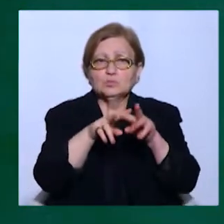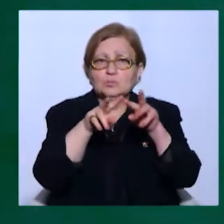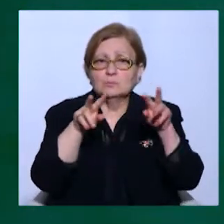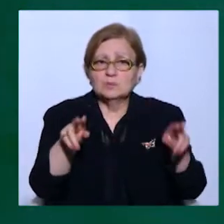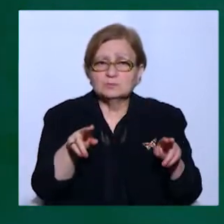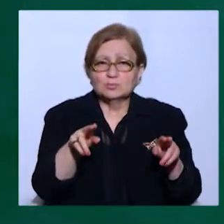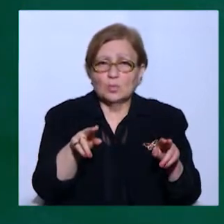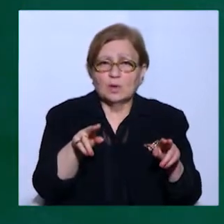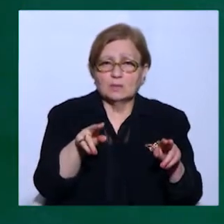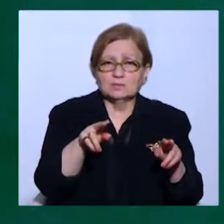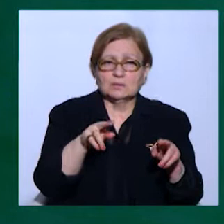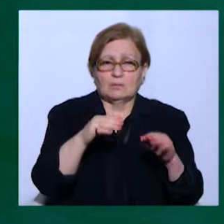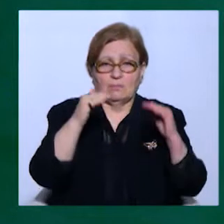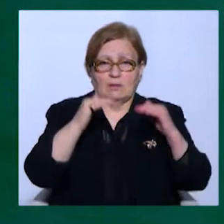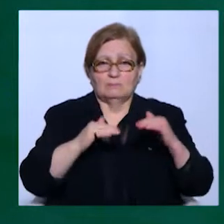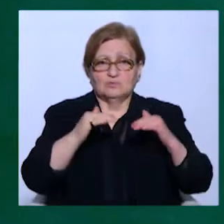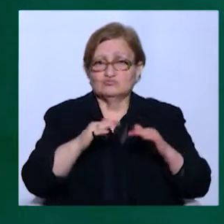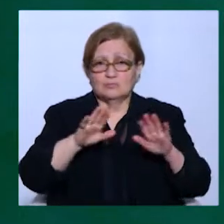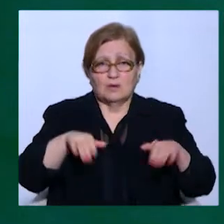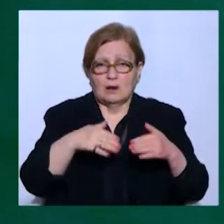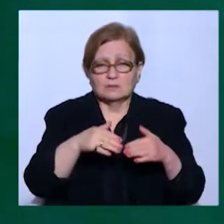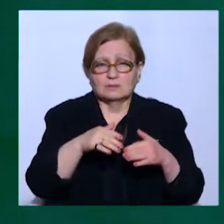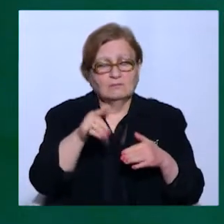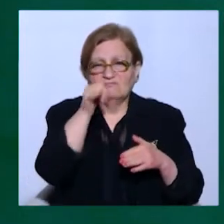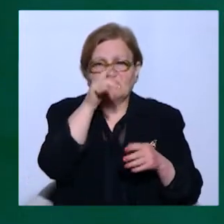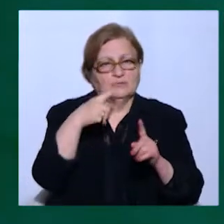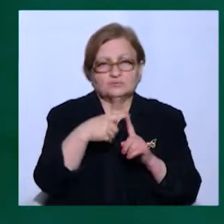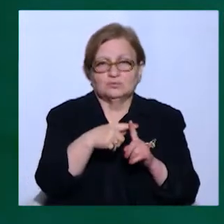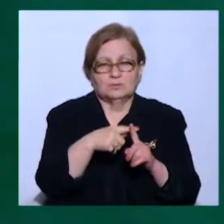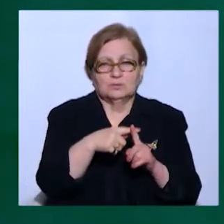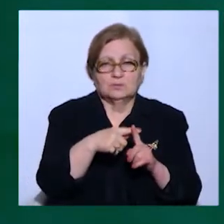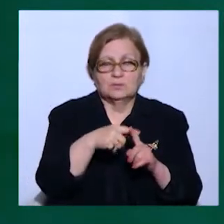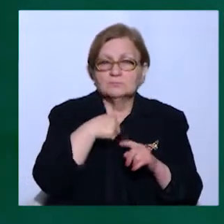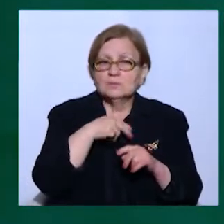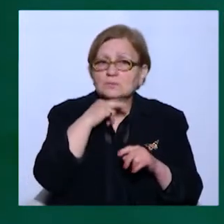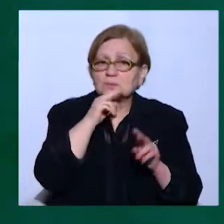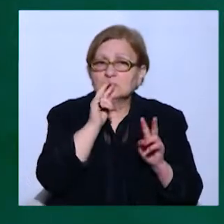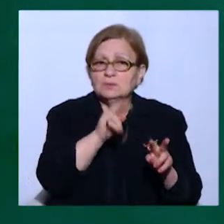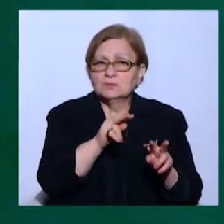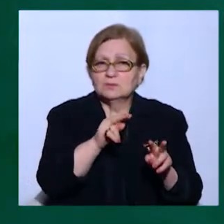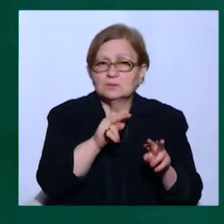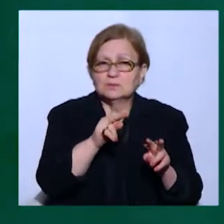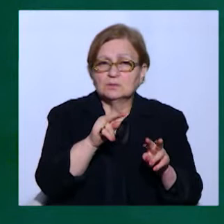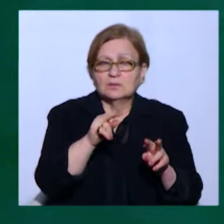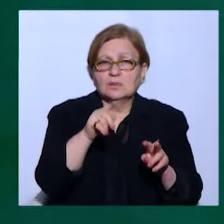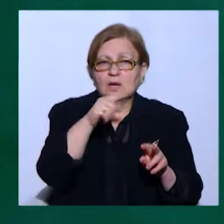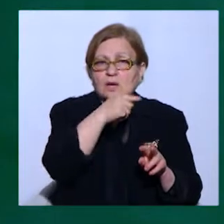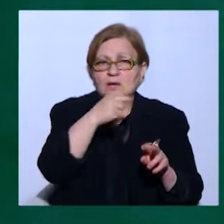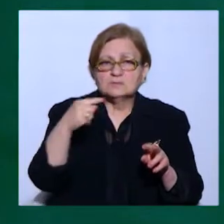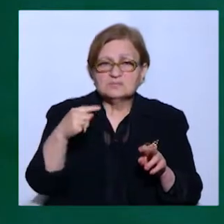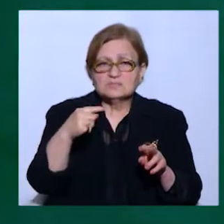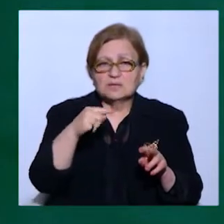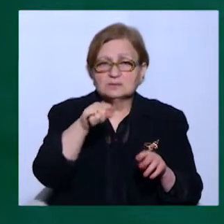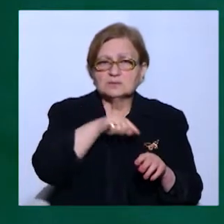მნიშვნელოვანი. მაშინ მთელი ყურადღება, მთელი აქცენტი გადატანილი მაქვს იქითკენ, რომ წილადის ძირითადი